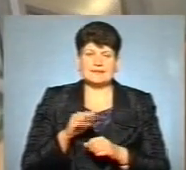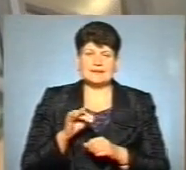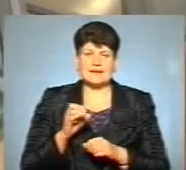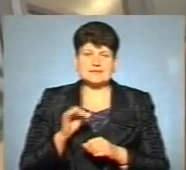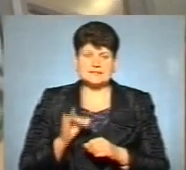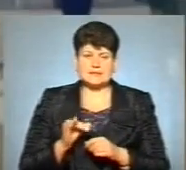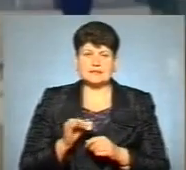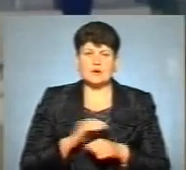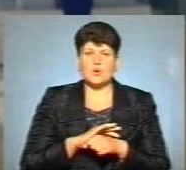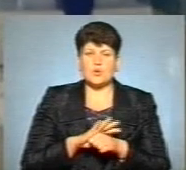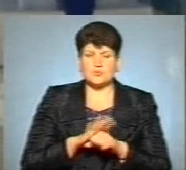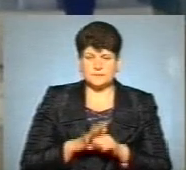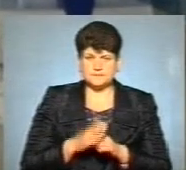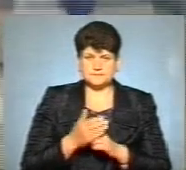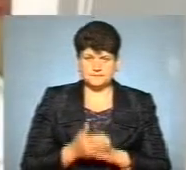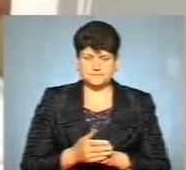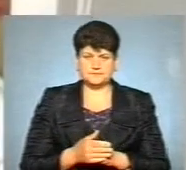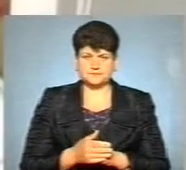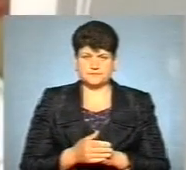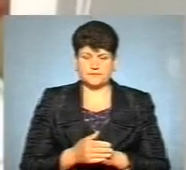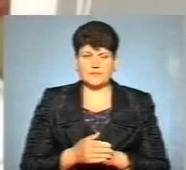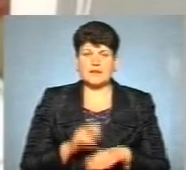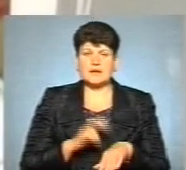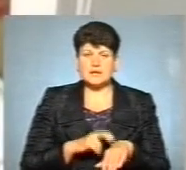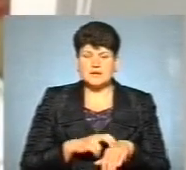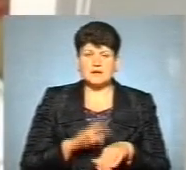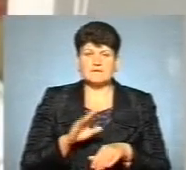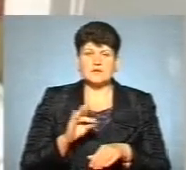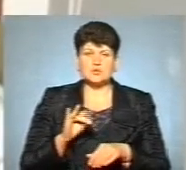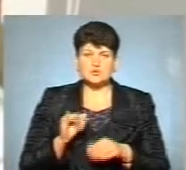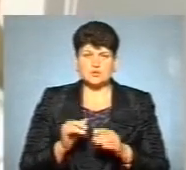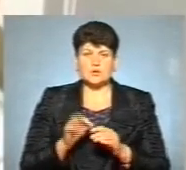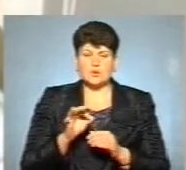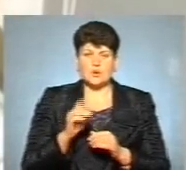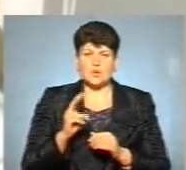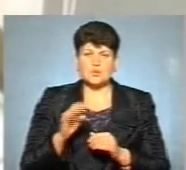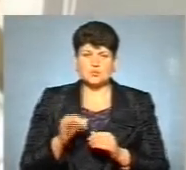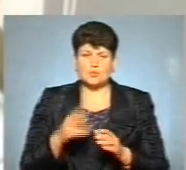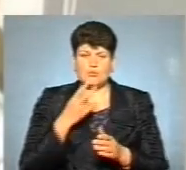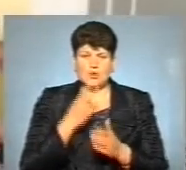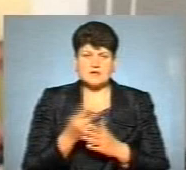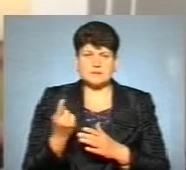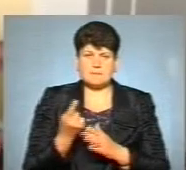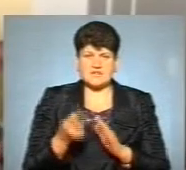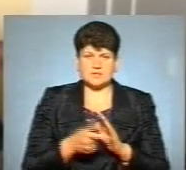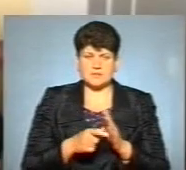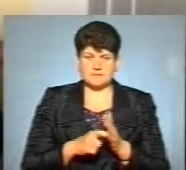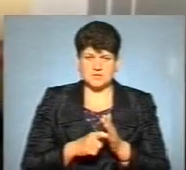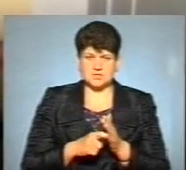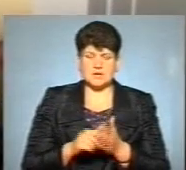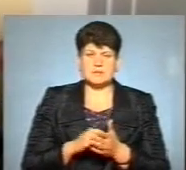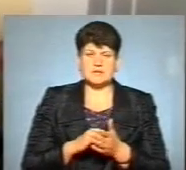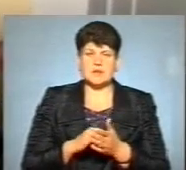COVID-19 методом полімеразно-ланцюгової реакції. Лікарка-вірусолог Оля Костюк показує перше приміщення. Матеріал